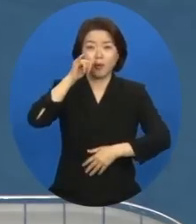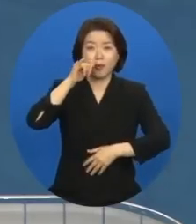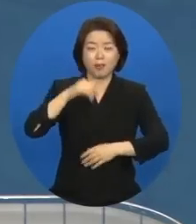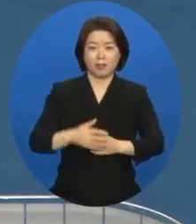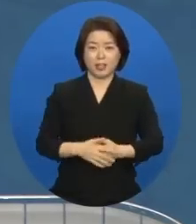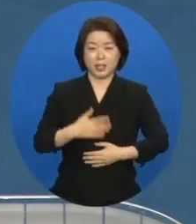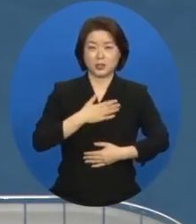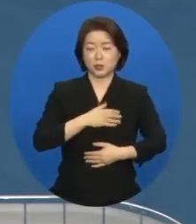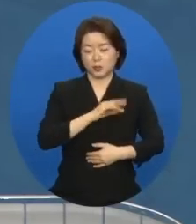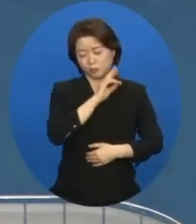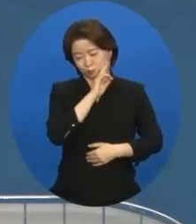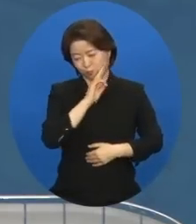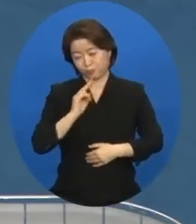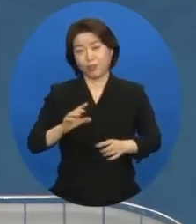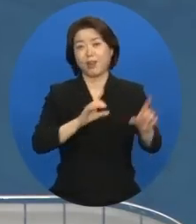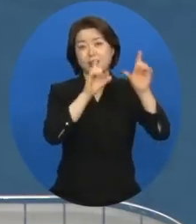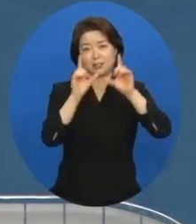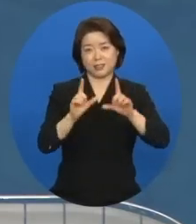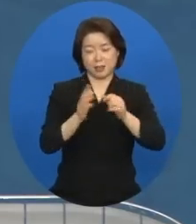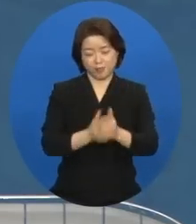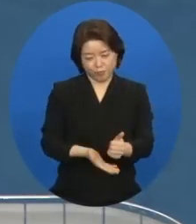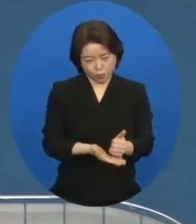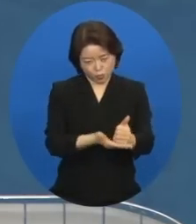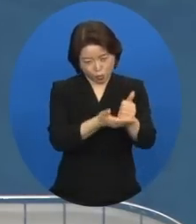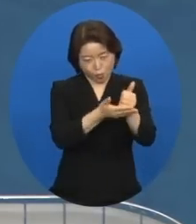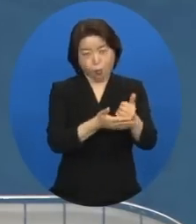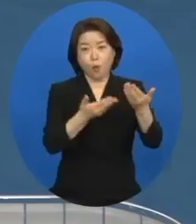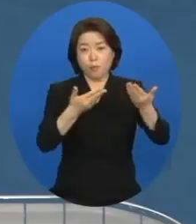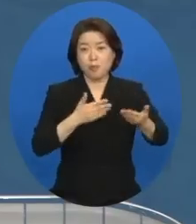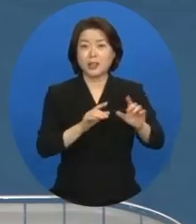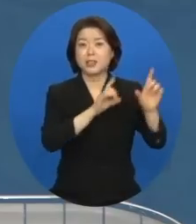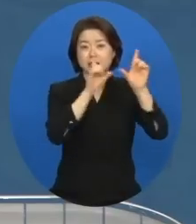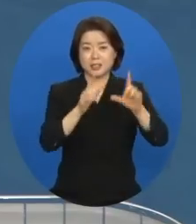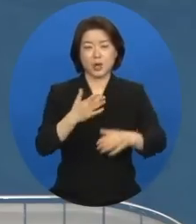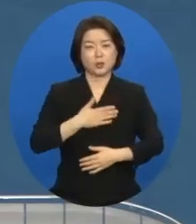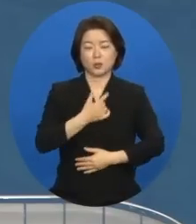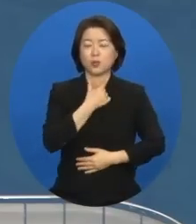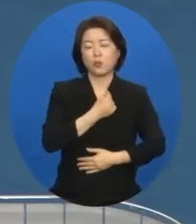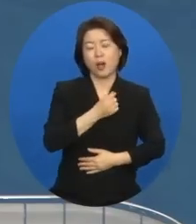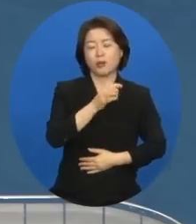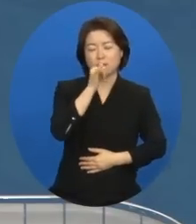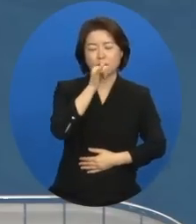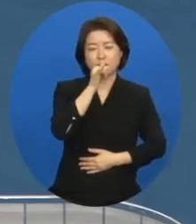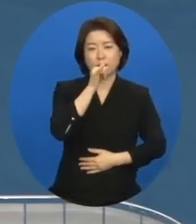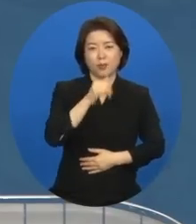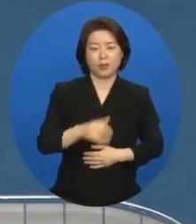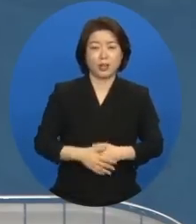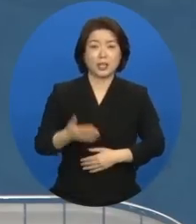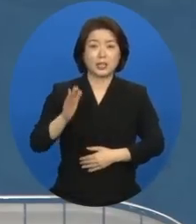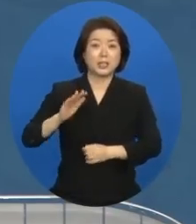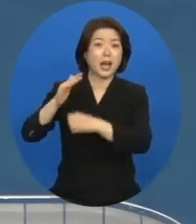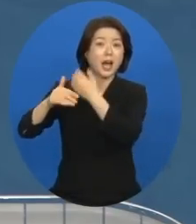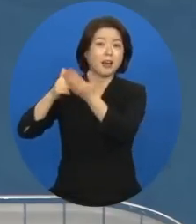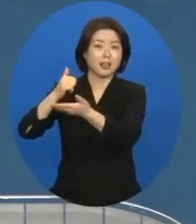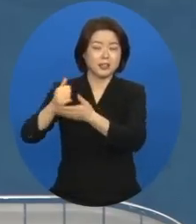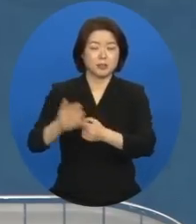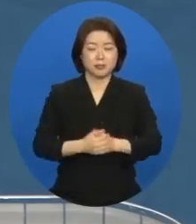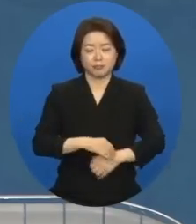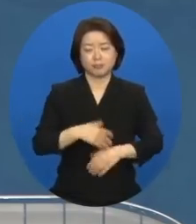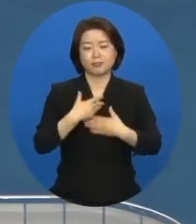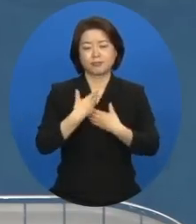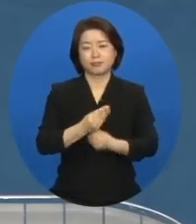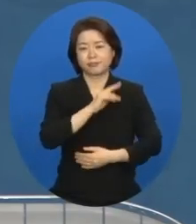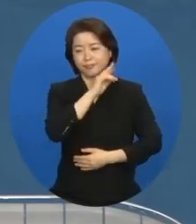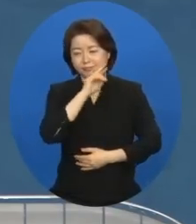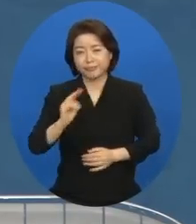저도 편안한 삶, 대우받는 삶을 저도 원하지요. 근데 하나님께서 안락한 삶에